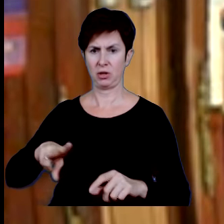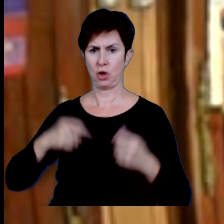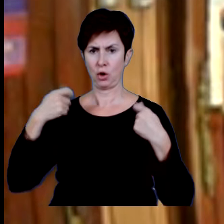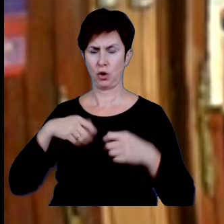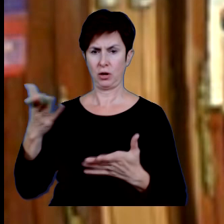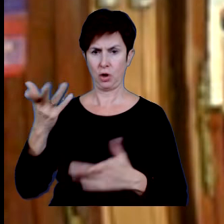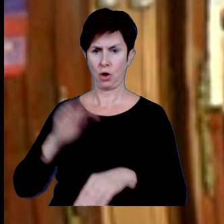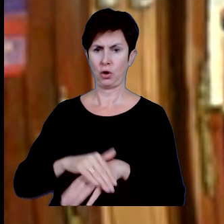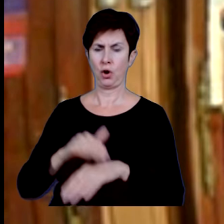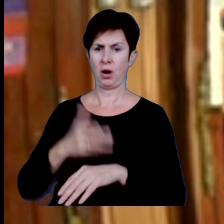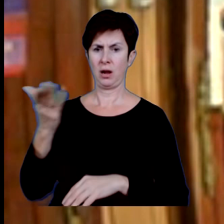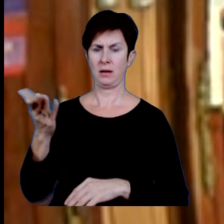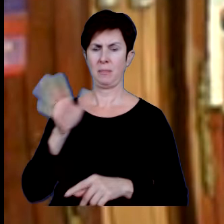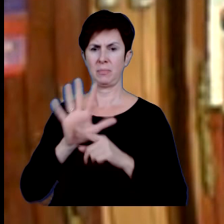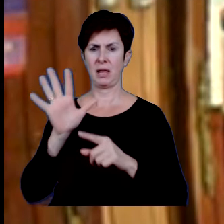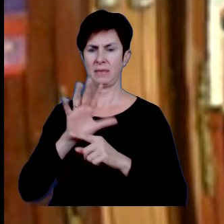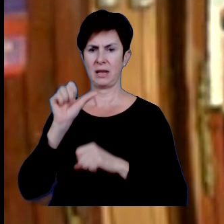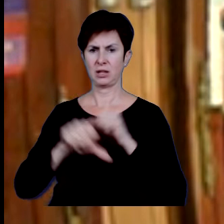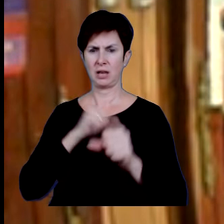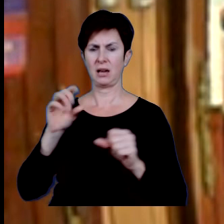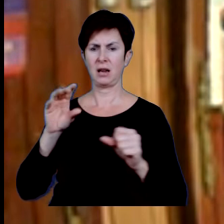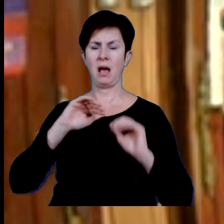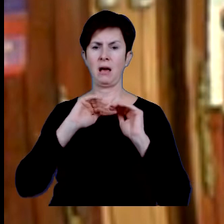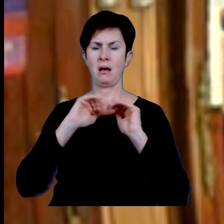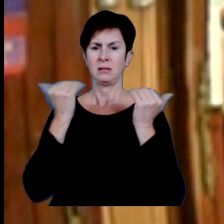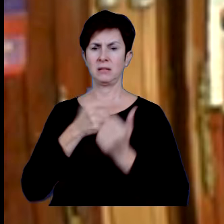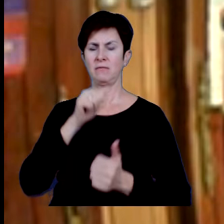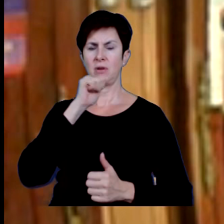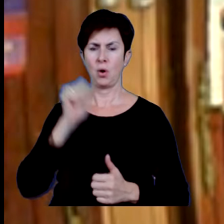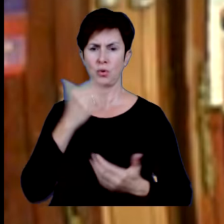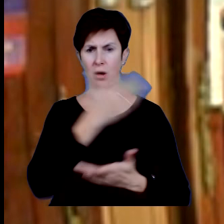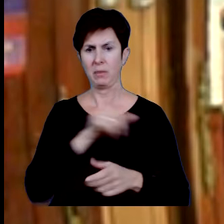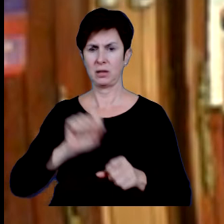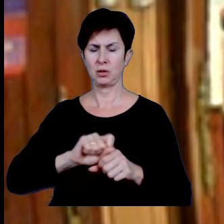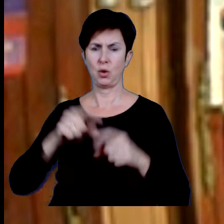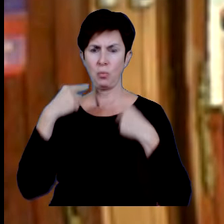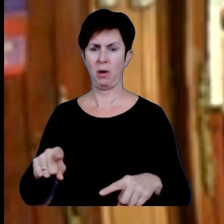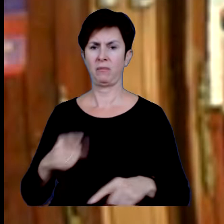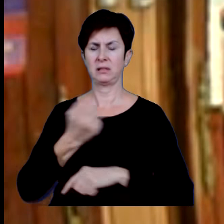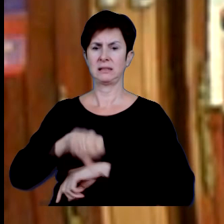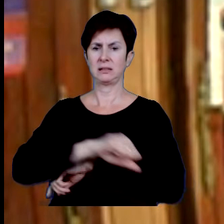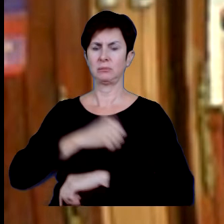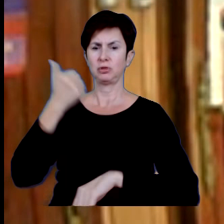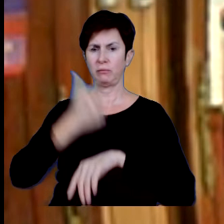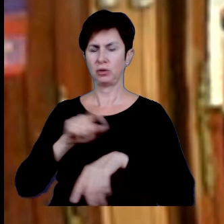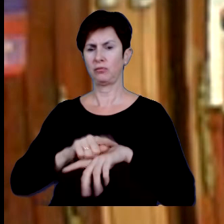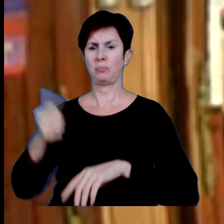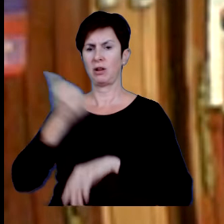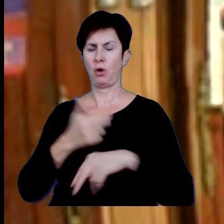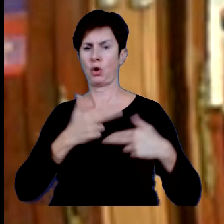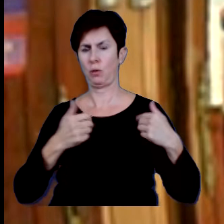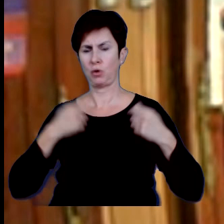kolega. 15 lat w Parlamencie Europejskim odpowiedzialny wiceprzewodniczący, przewodniczący Komisji